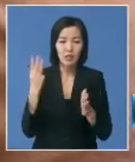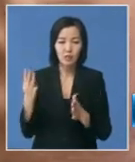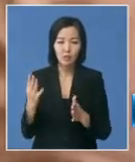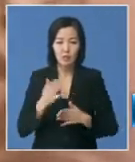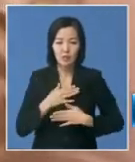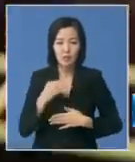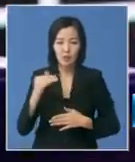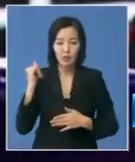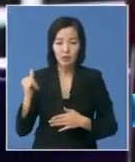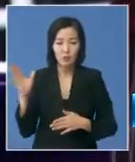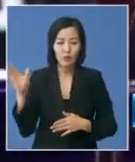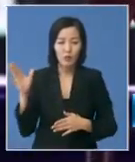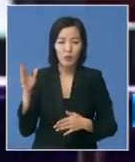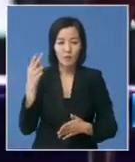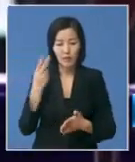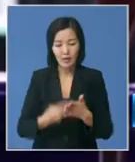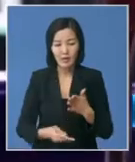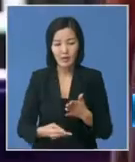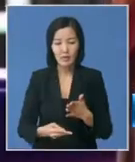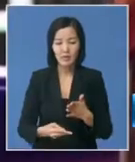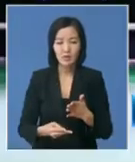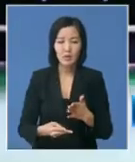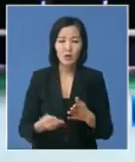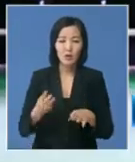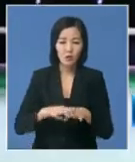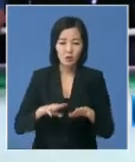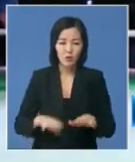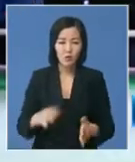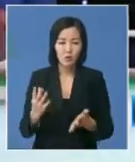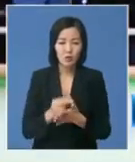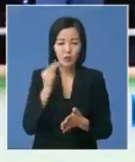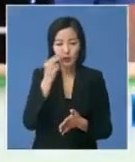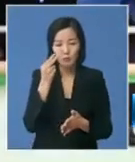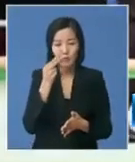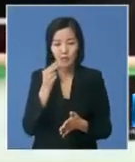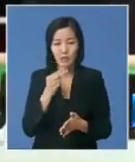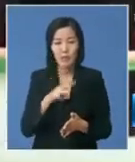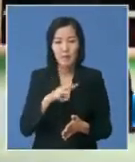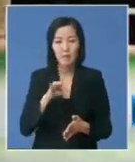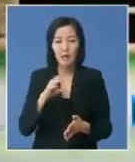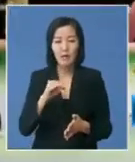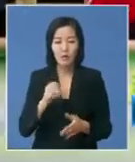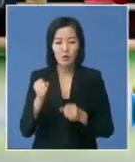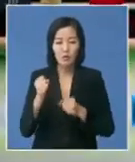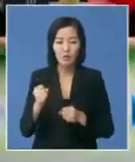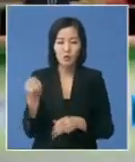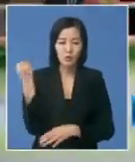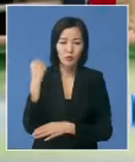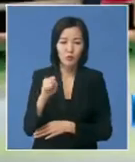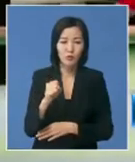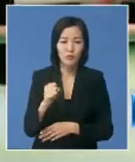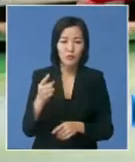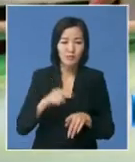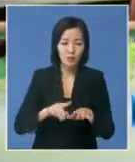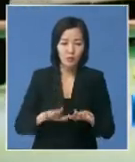жетісулықтар қарсыластарына есе жіберіп, қола жүлдегер атанды. Шымкенттік жігіттер финалда Маңғыстау облысының боксшыларын ұтып, кубок иегері атанды.